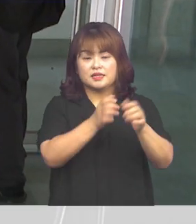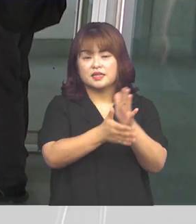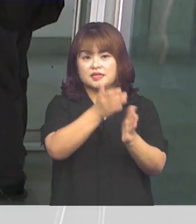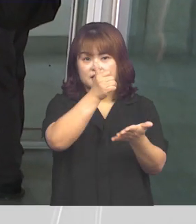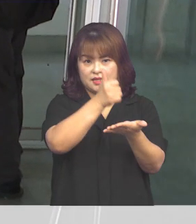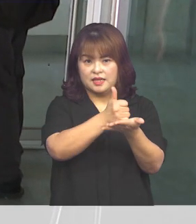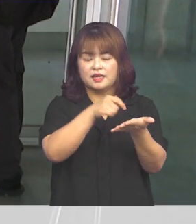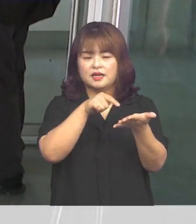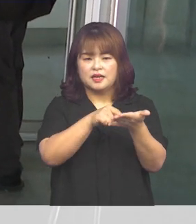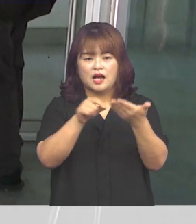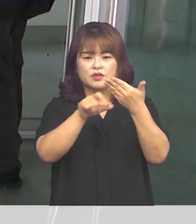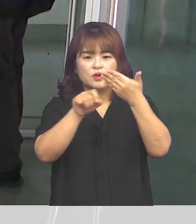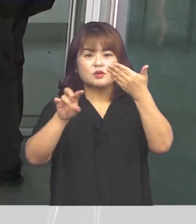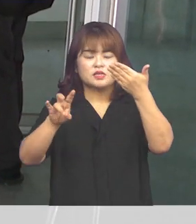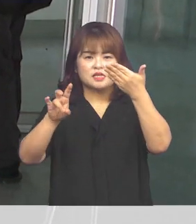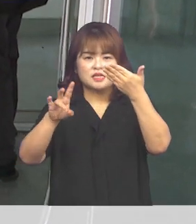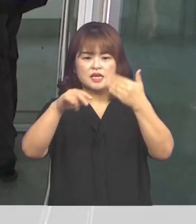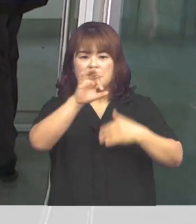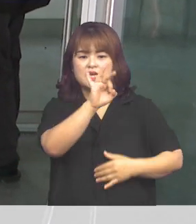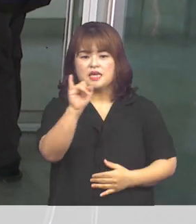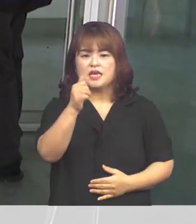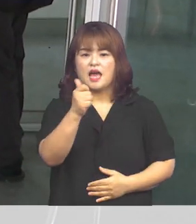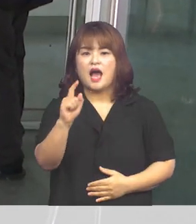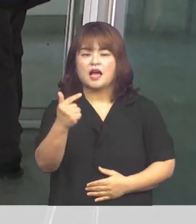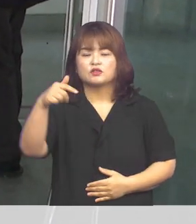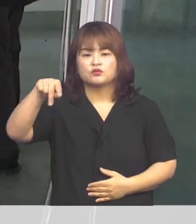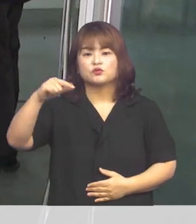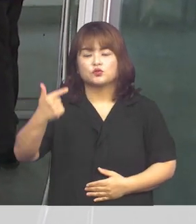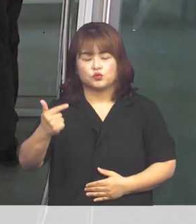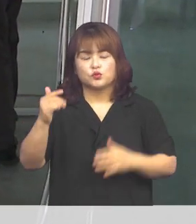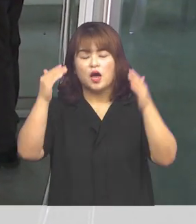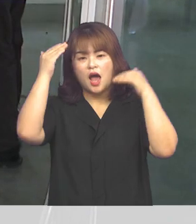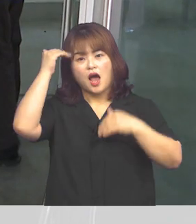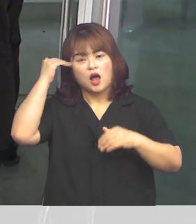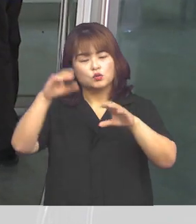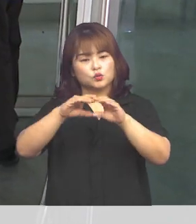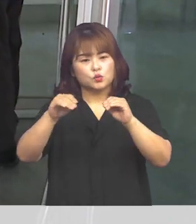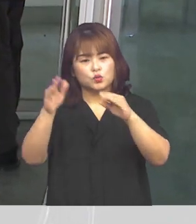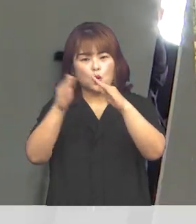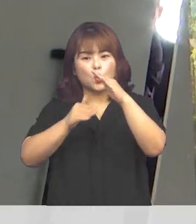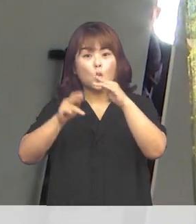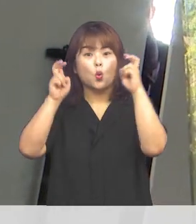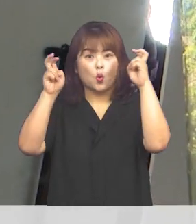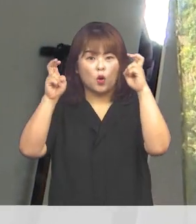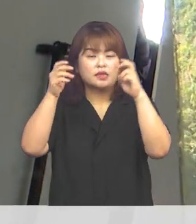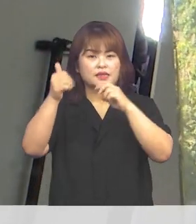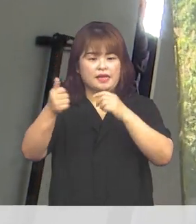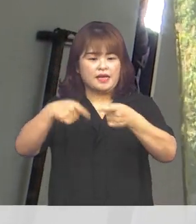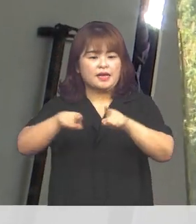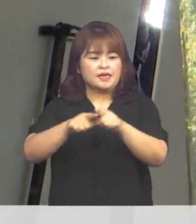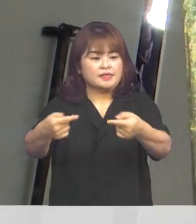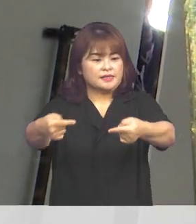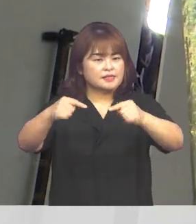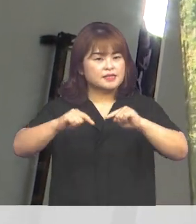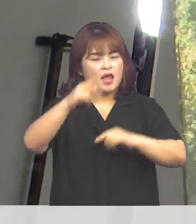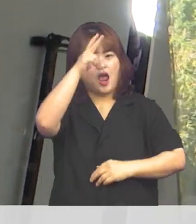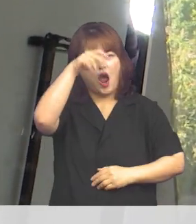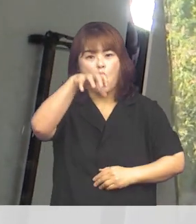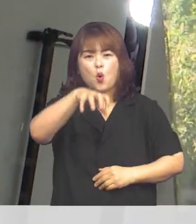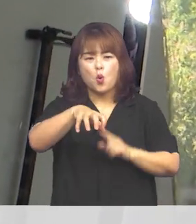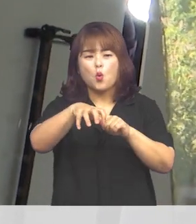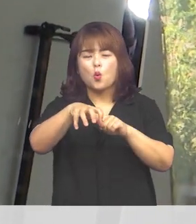이상일 용인특례시장은 24일 이한준 한국토지주택공사 사장과 기흥구 옛경찰대학교 부지를